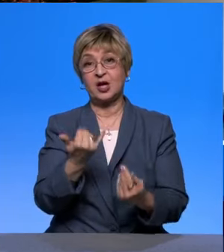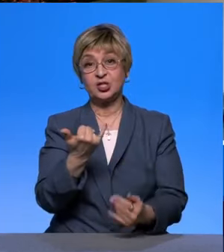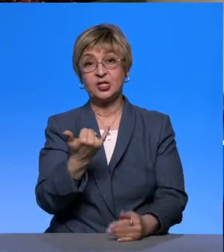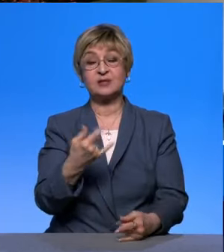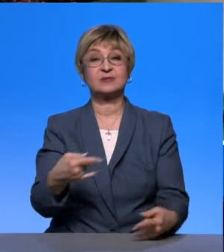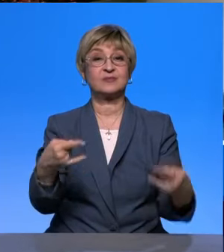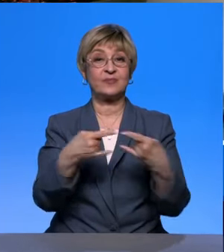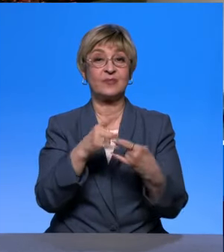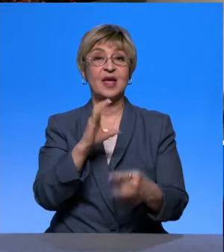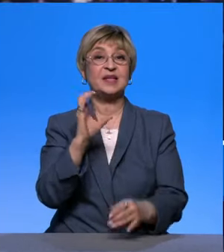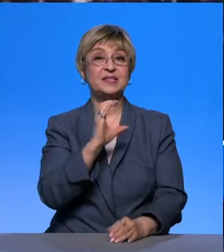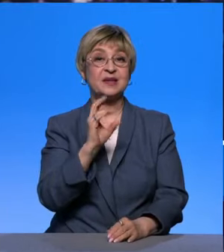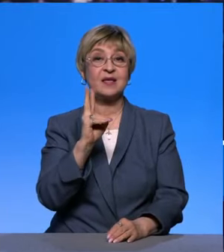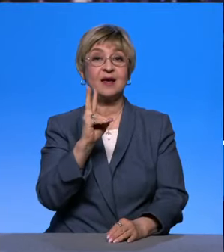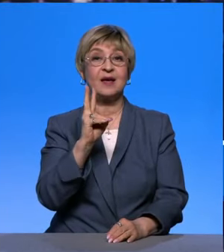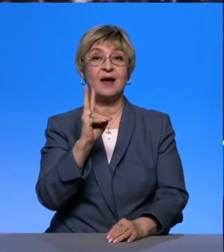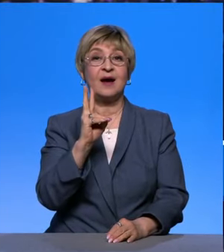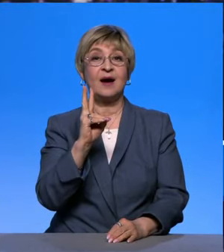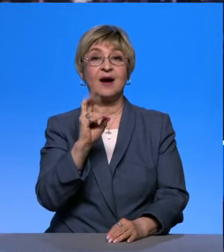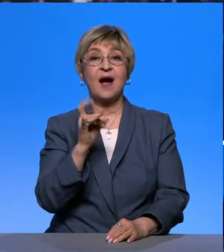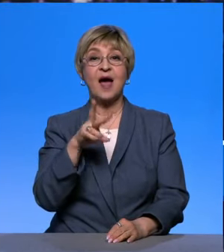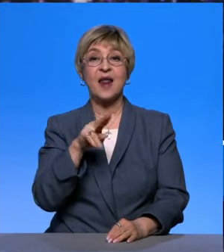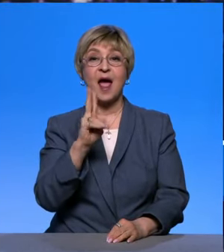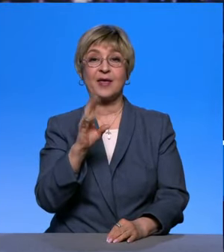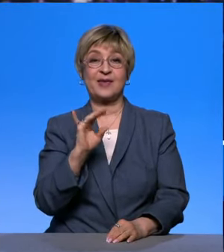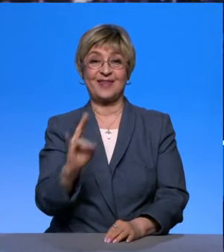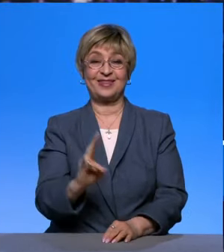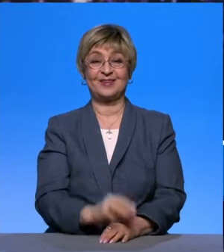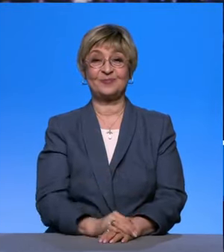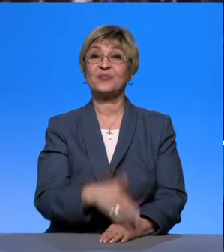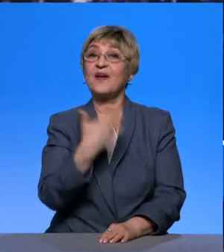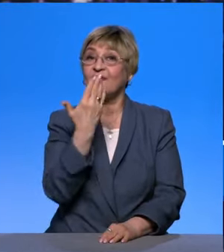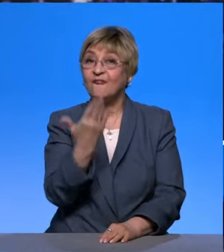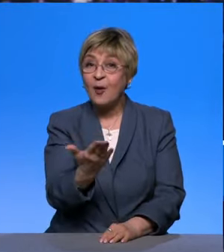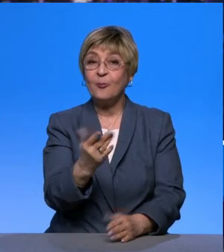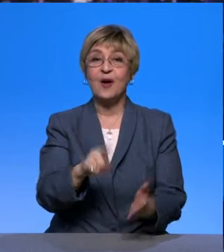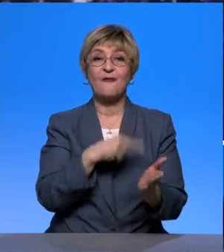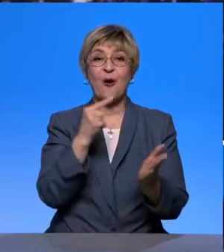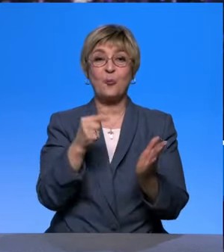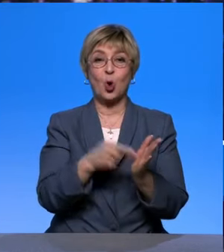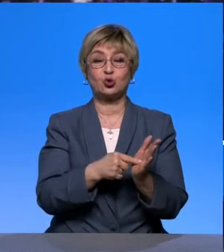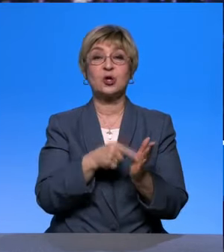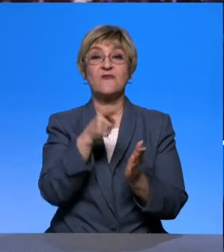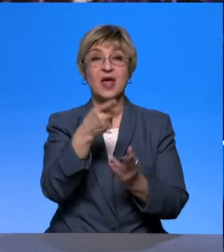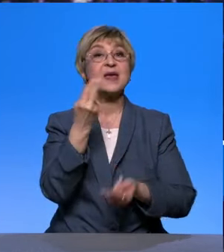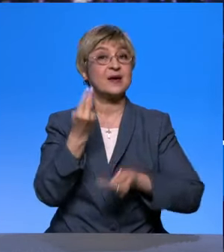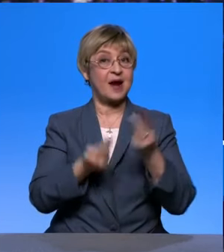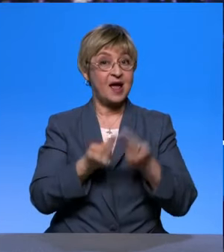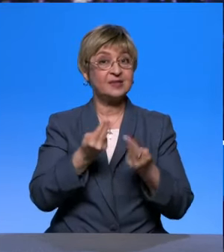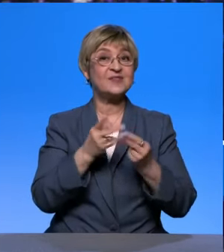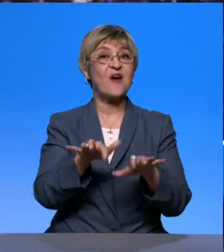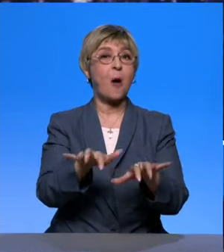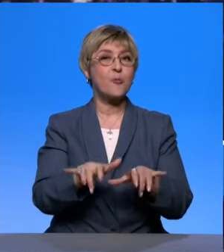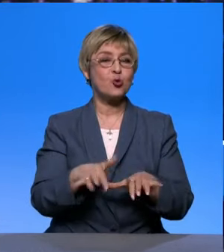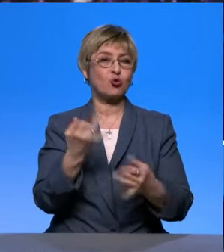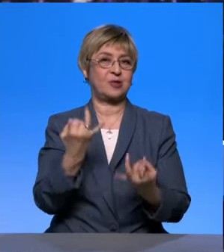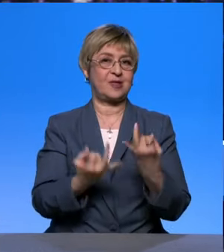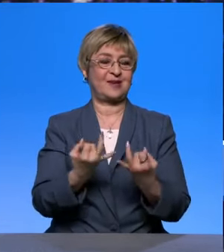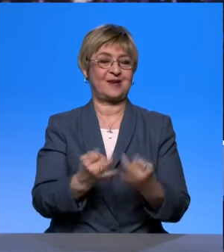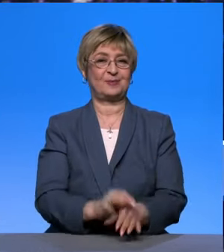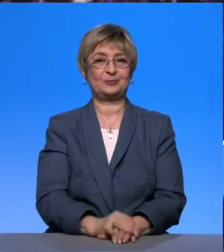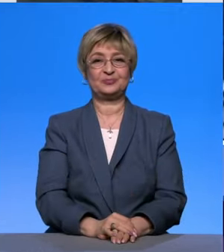Сергей Корякин. Сергей, здравствуйте. Здравствуйте. Ну вот вопрос уже прозвучал, собственно. Играете ли вы в компьютерные игры?